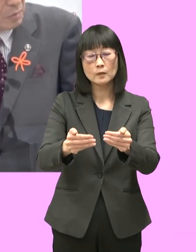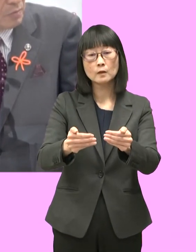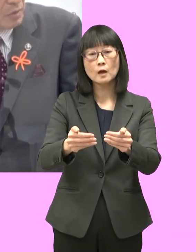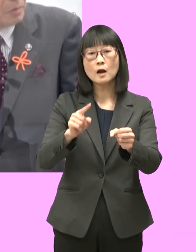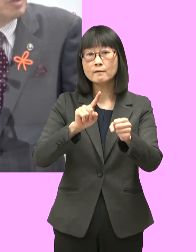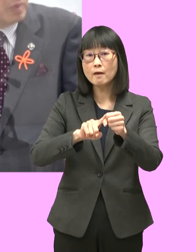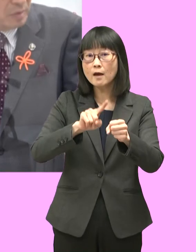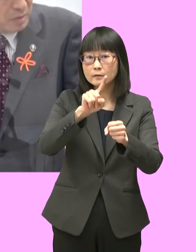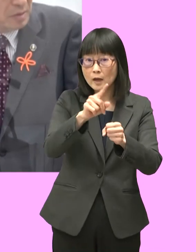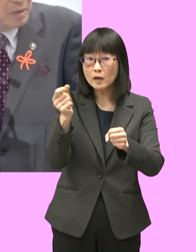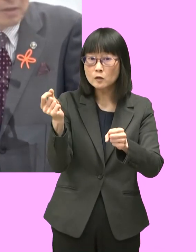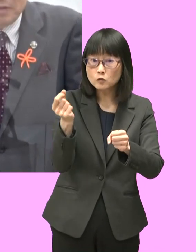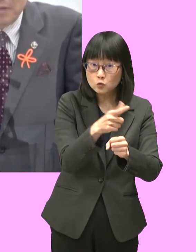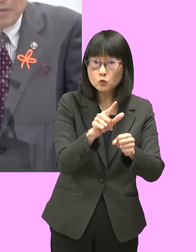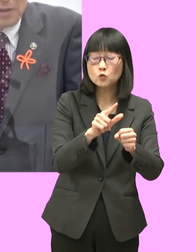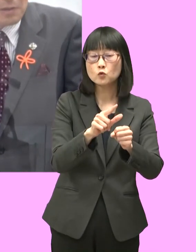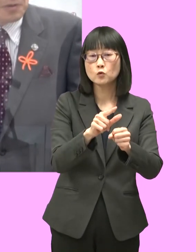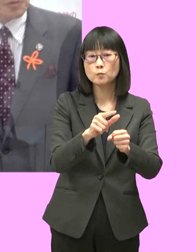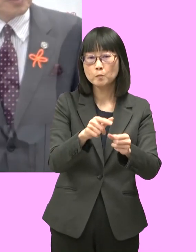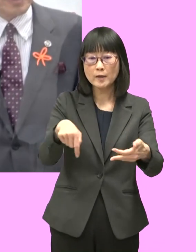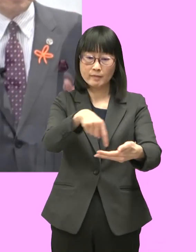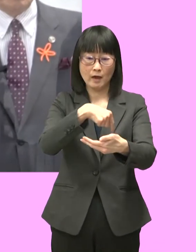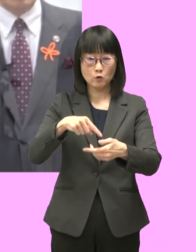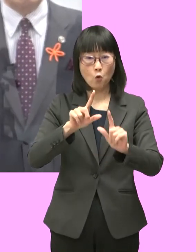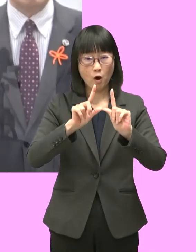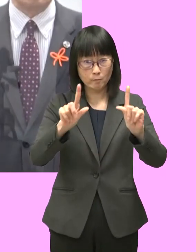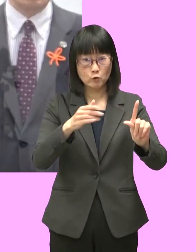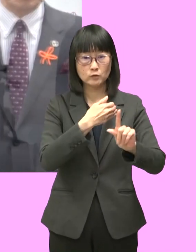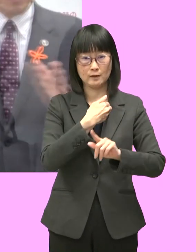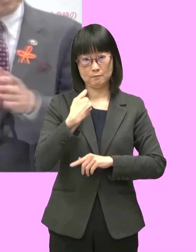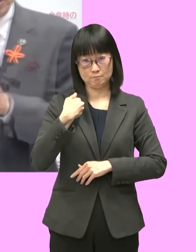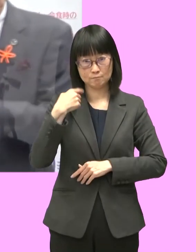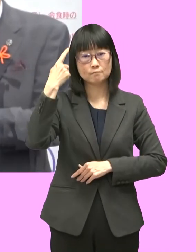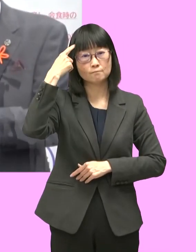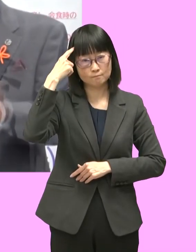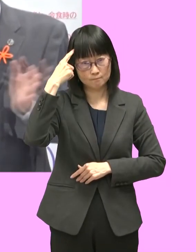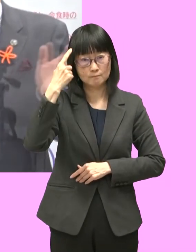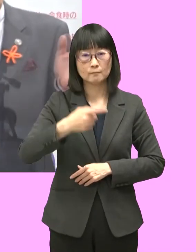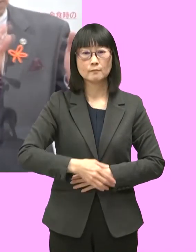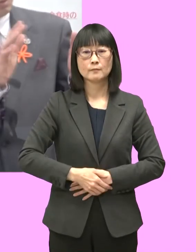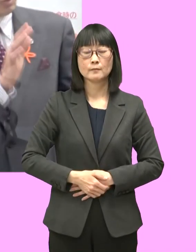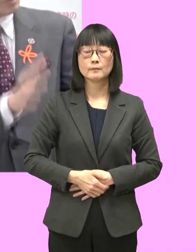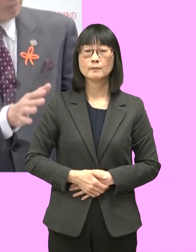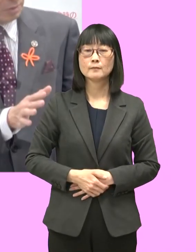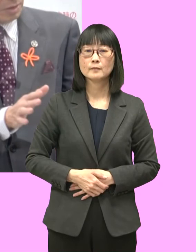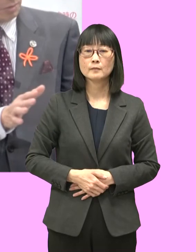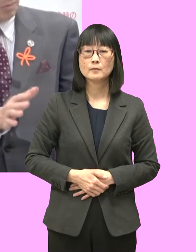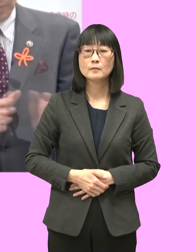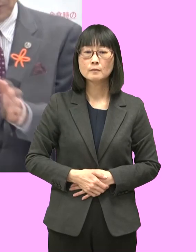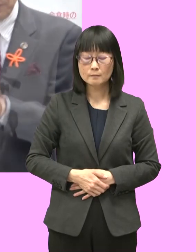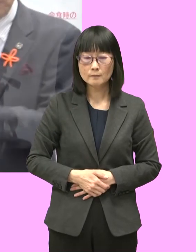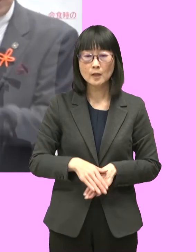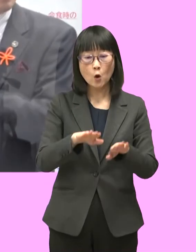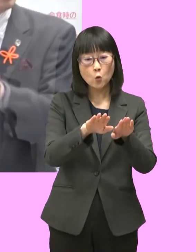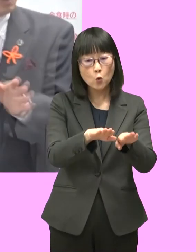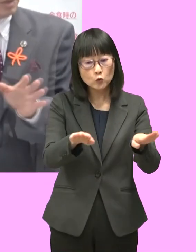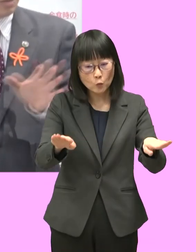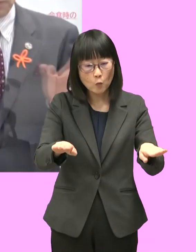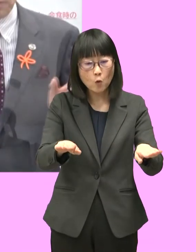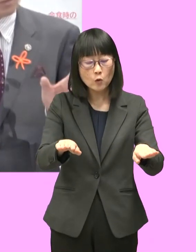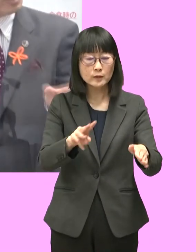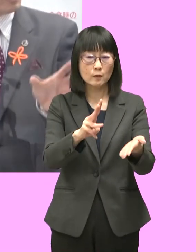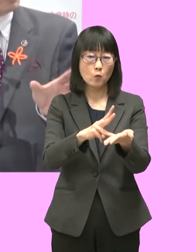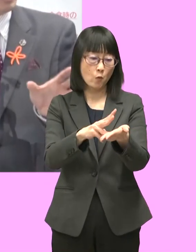ないかなというふうには思います。でただ当然今申し上げたその子どもたちの接種とあと今回の前倒